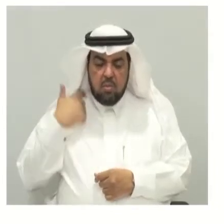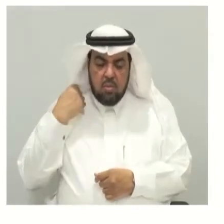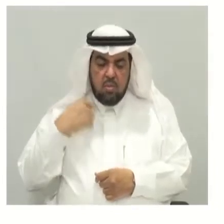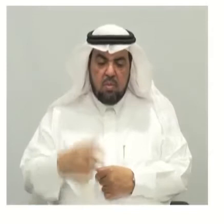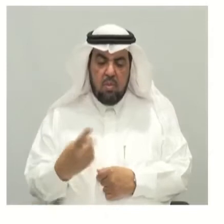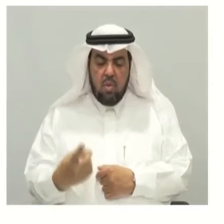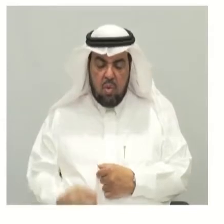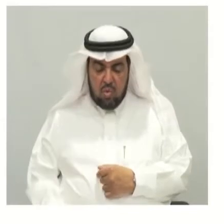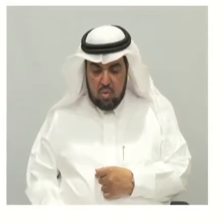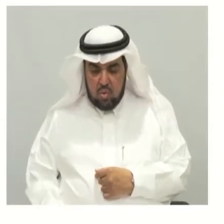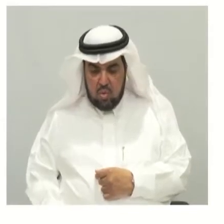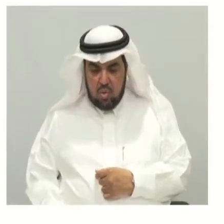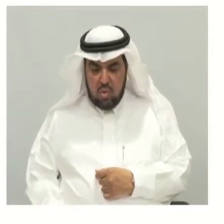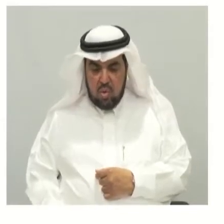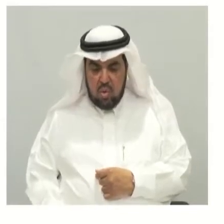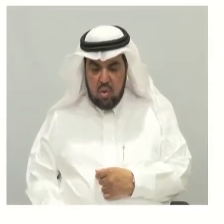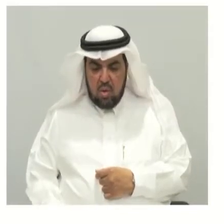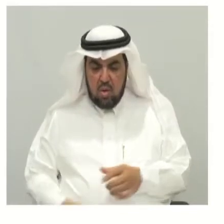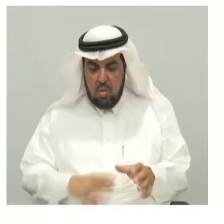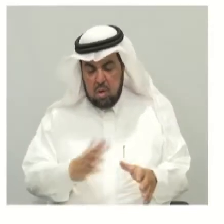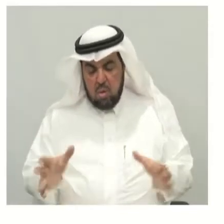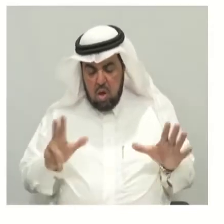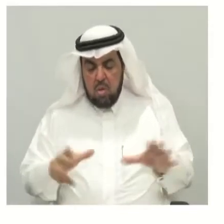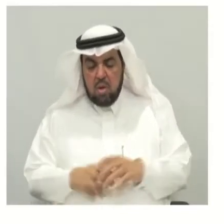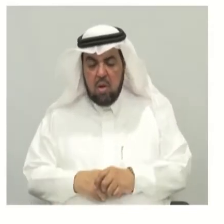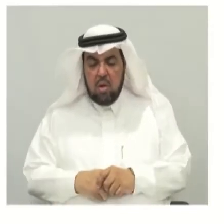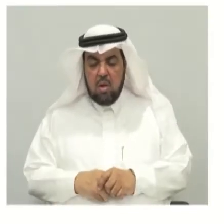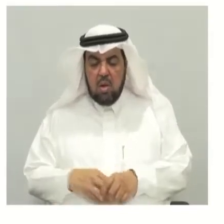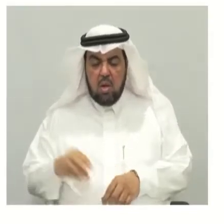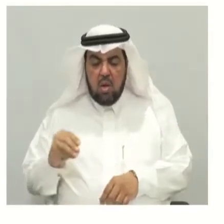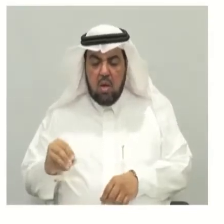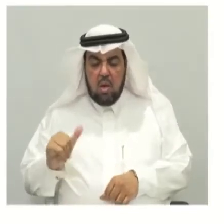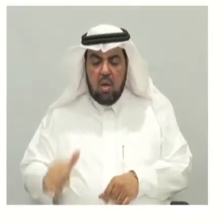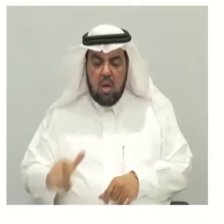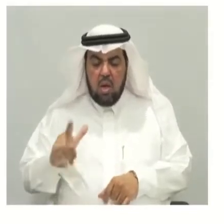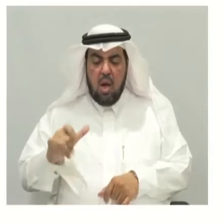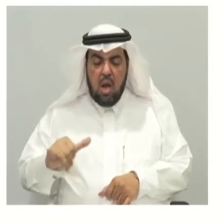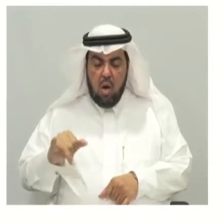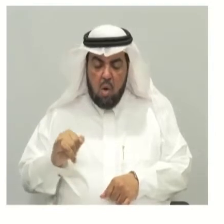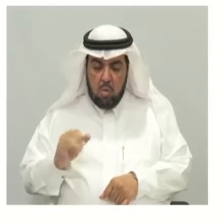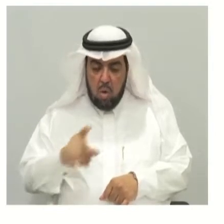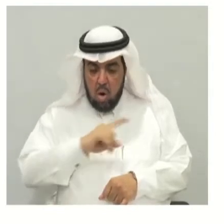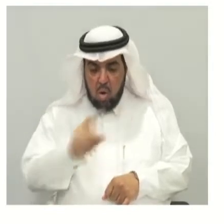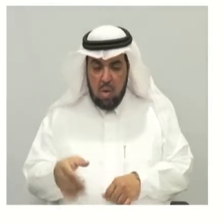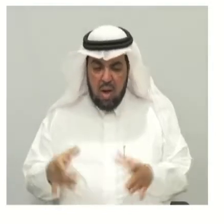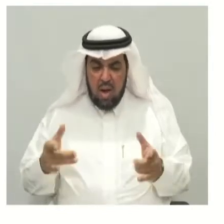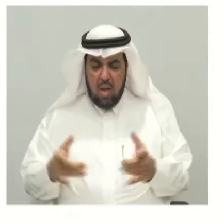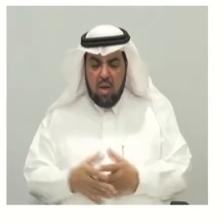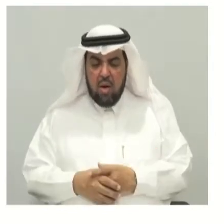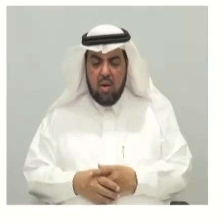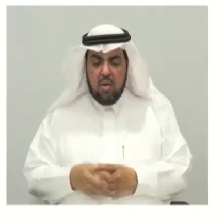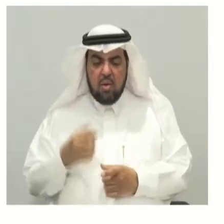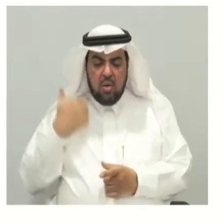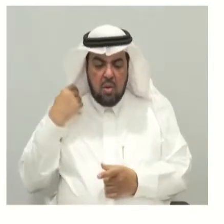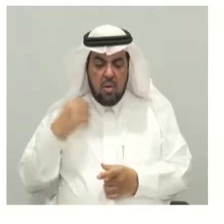الأولى في المجموعة 18 عندي HE هيليوم، كلاهما لون ماذا؟ أخضر. وماذا